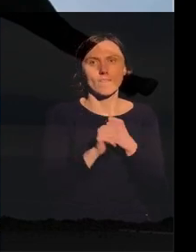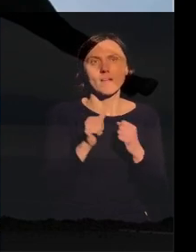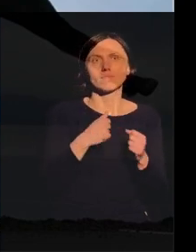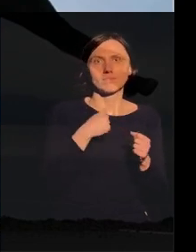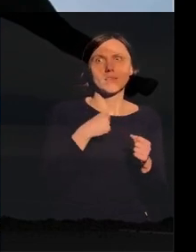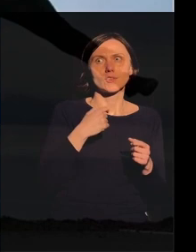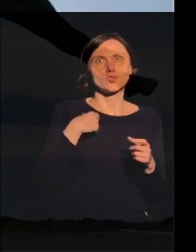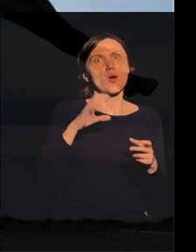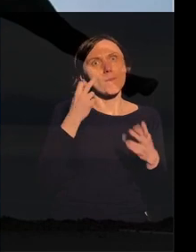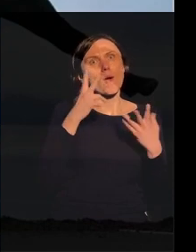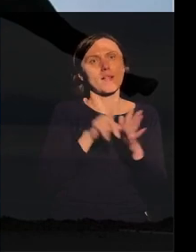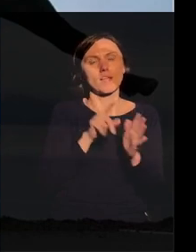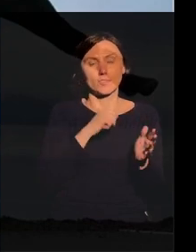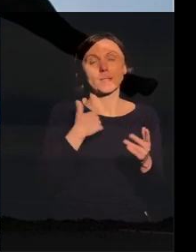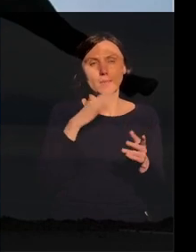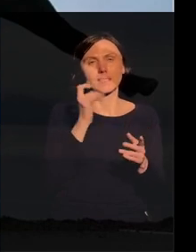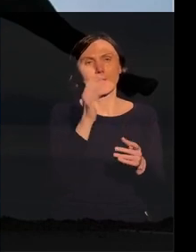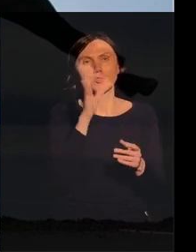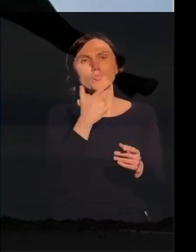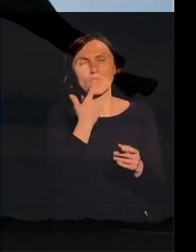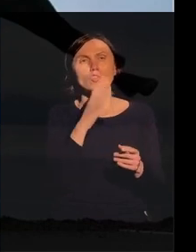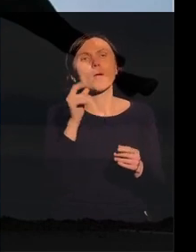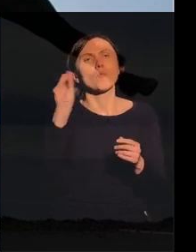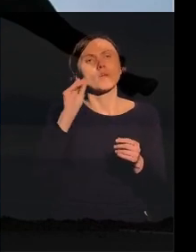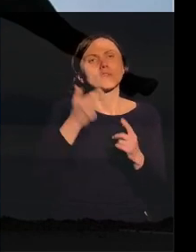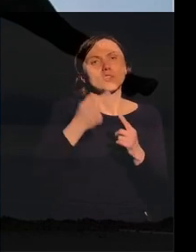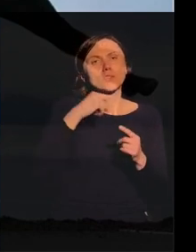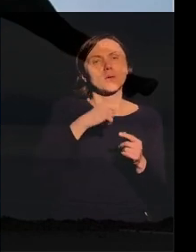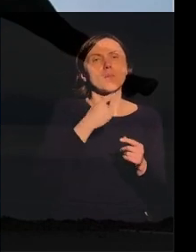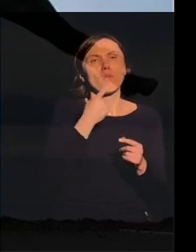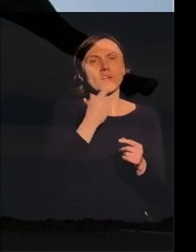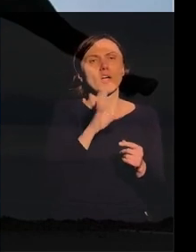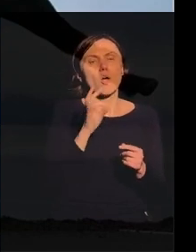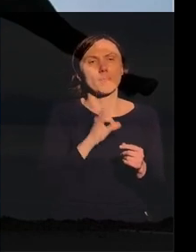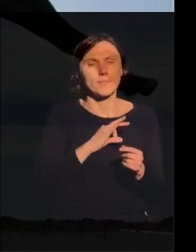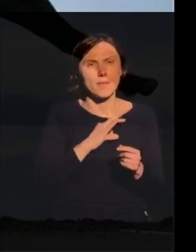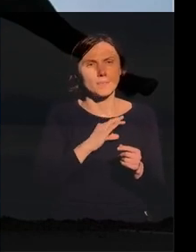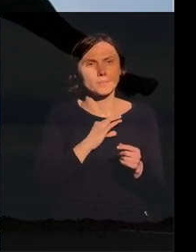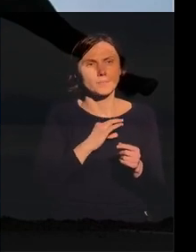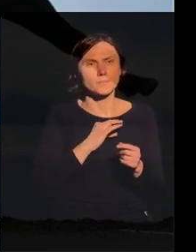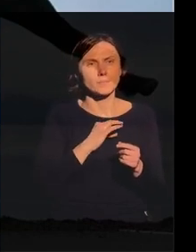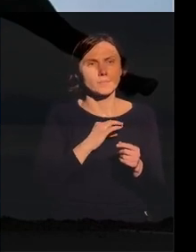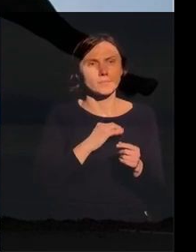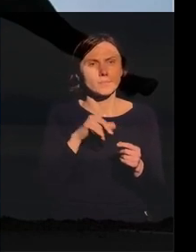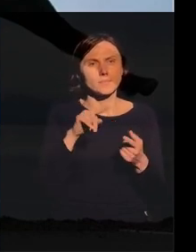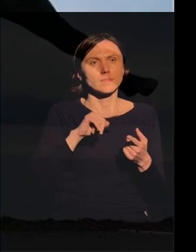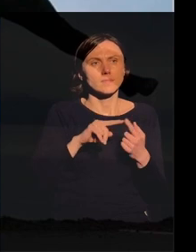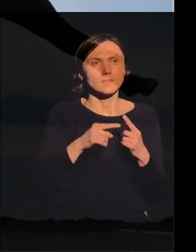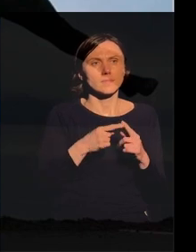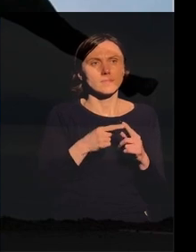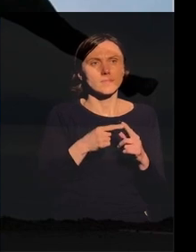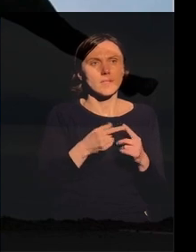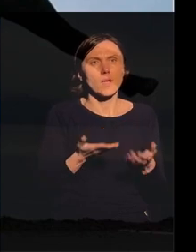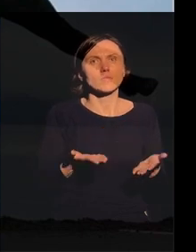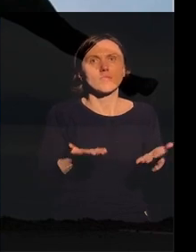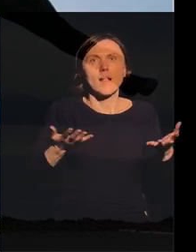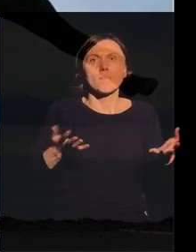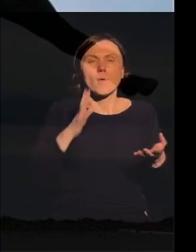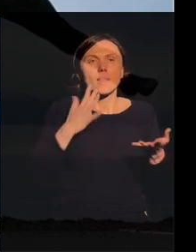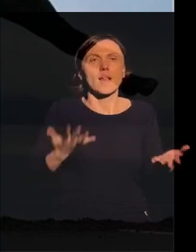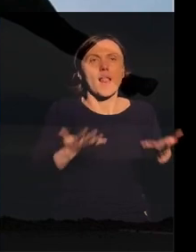będę dzisiaj mówił. I to, co było wcześniej powiedziane też przy zapowiedzi mnie, że ten element unoszenia się nad